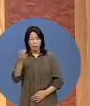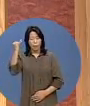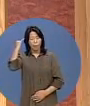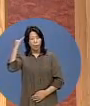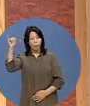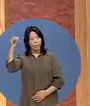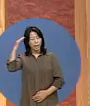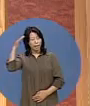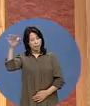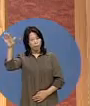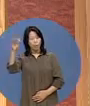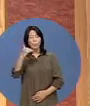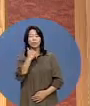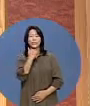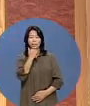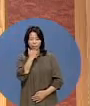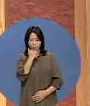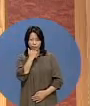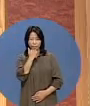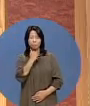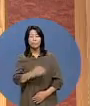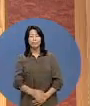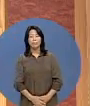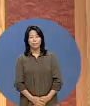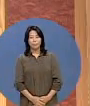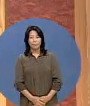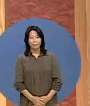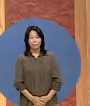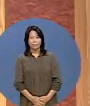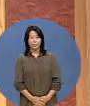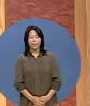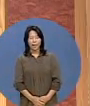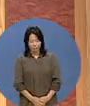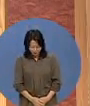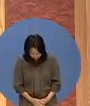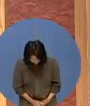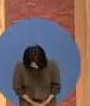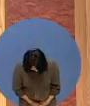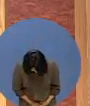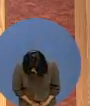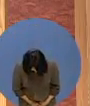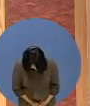さんのご意見ご希望をお待ちしています。それではさようなら。